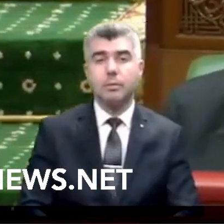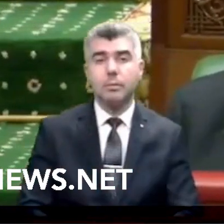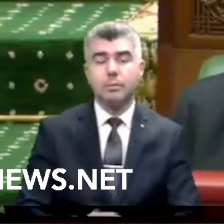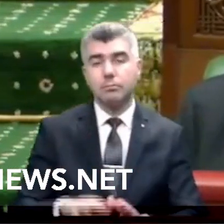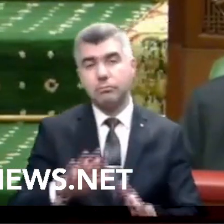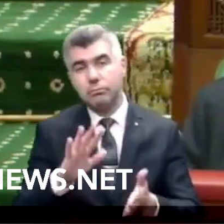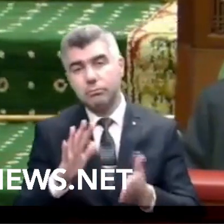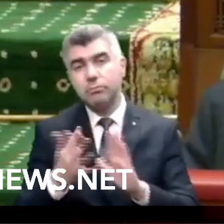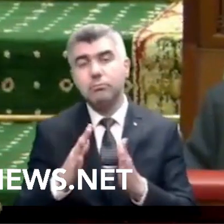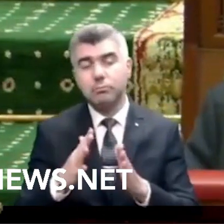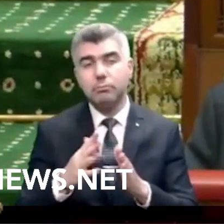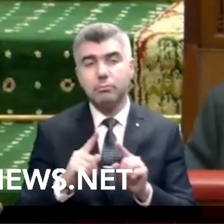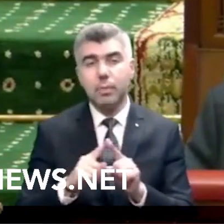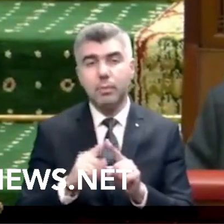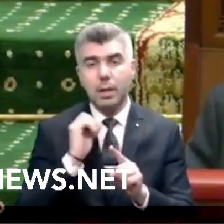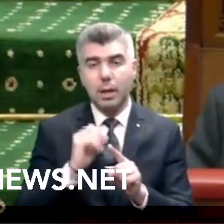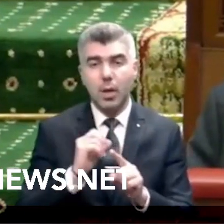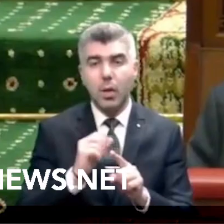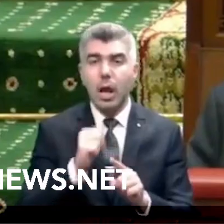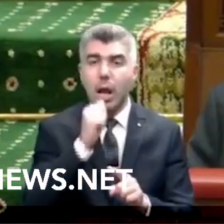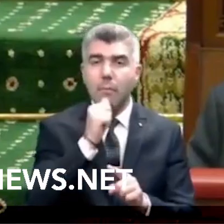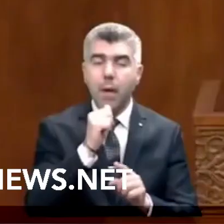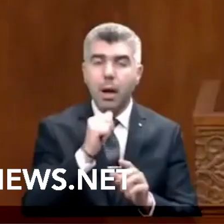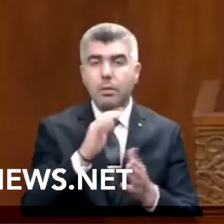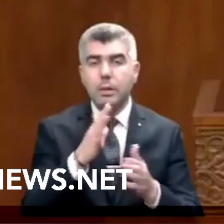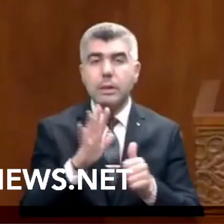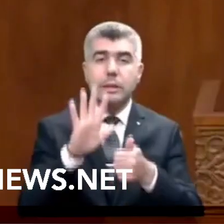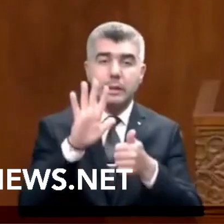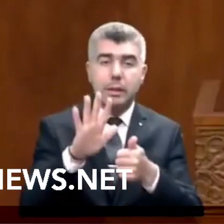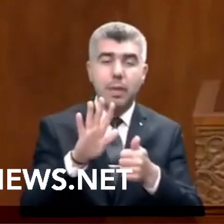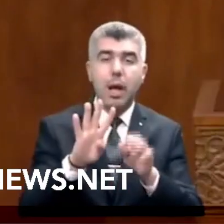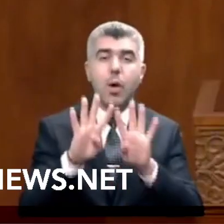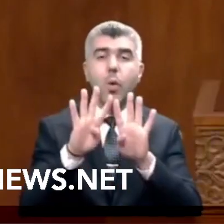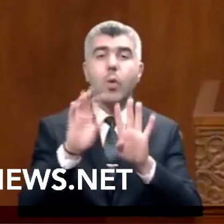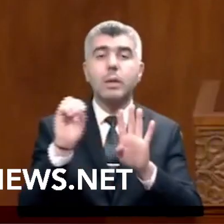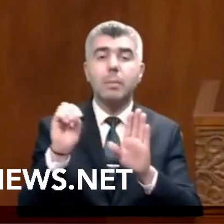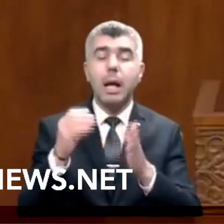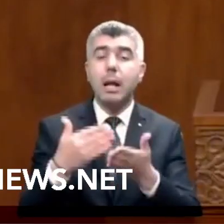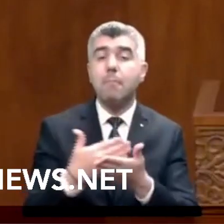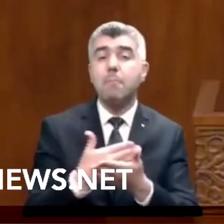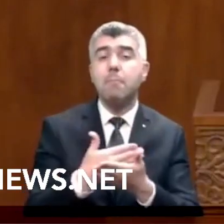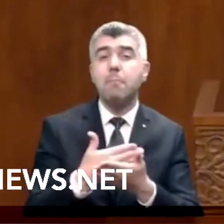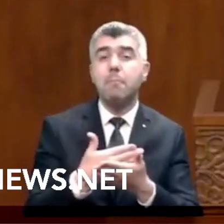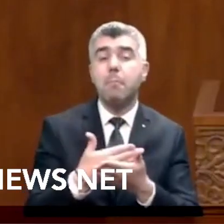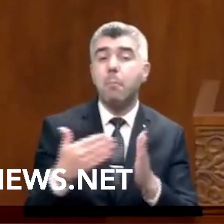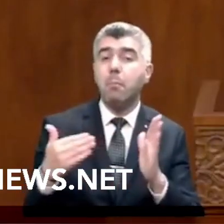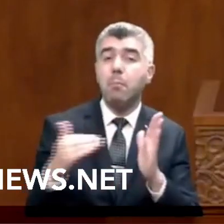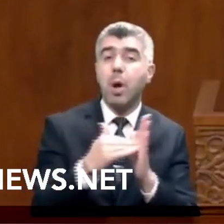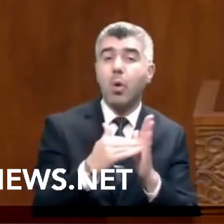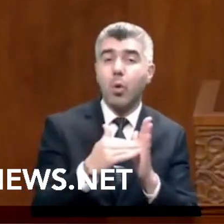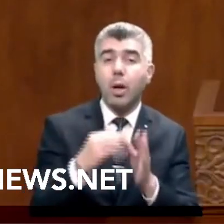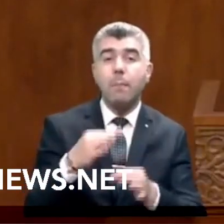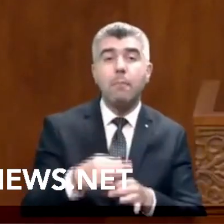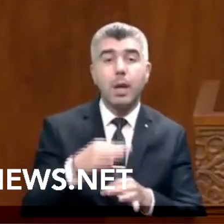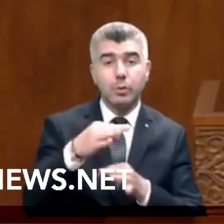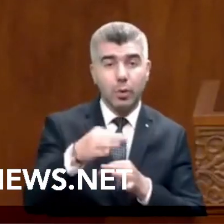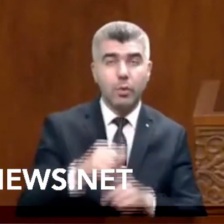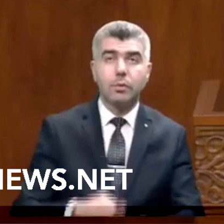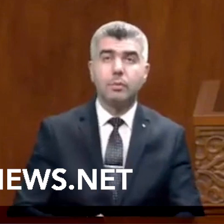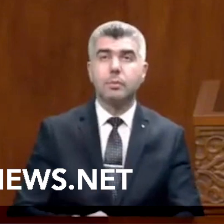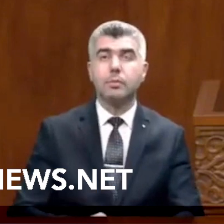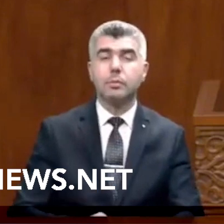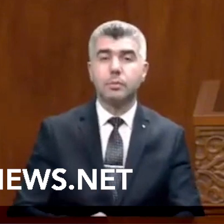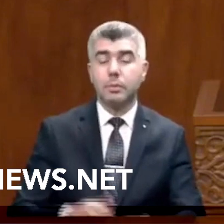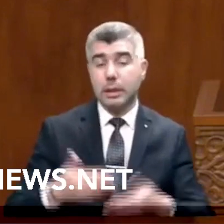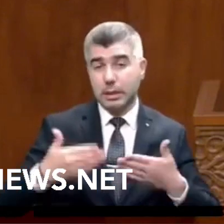يعني ه الحصه ديال المياه ماك تجاوز 6 مليار ديال مليون ديال المتر مكعب في